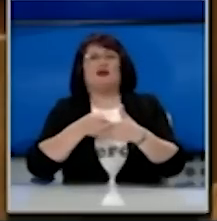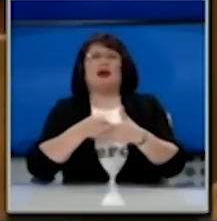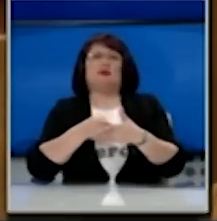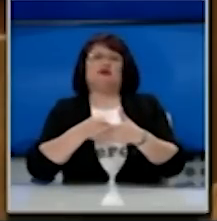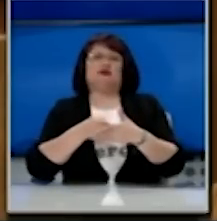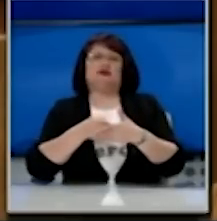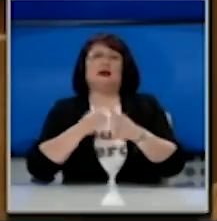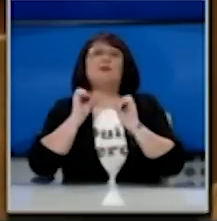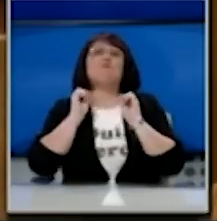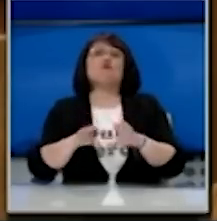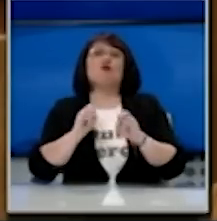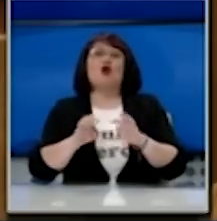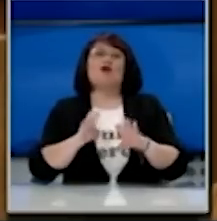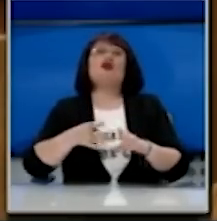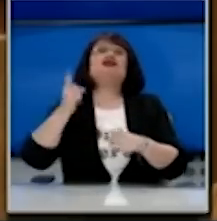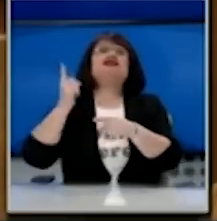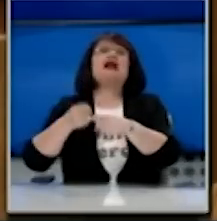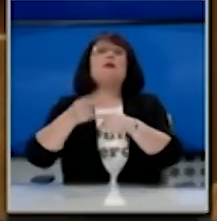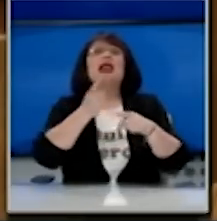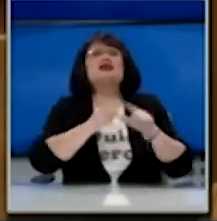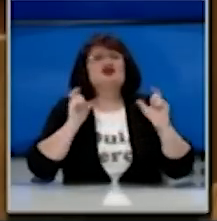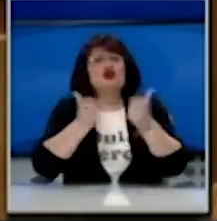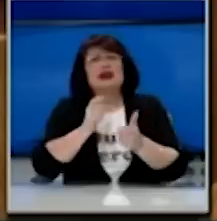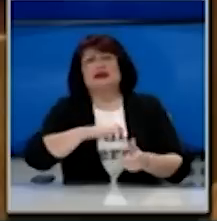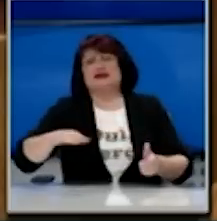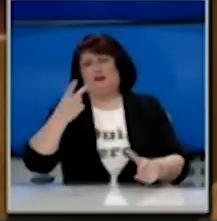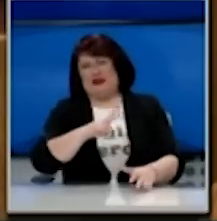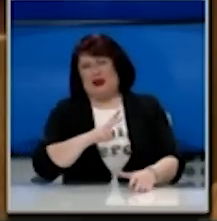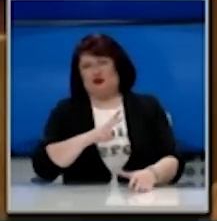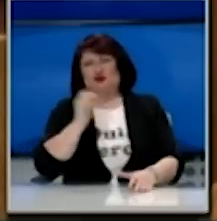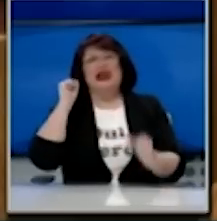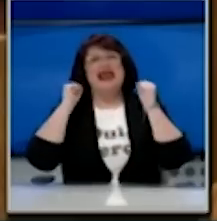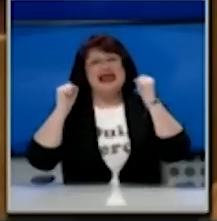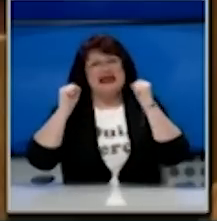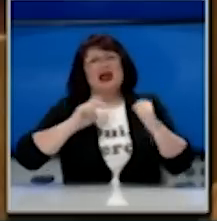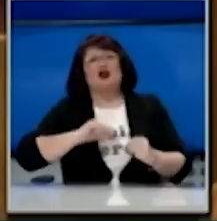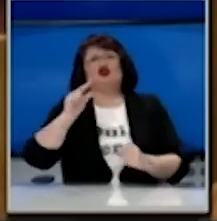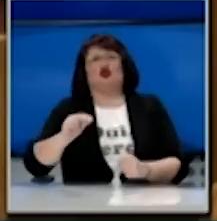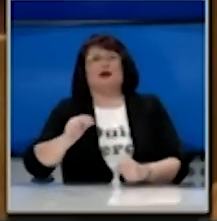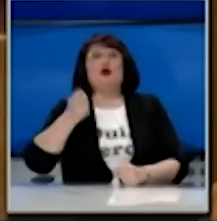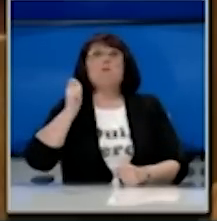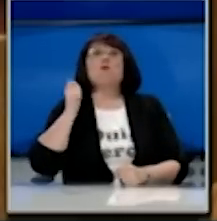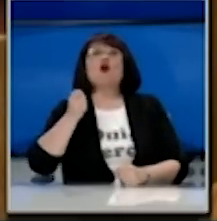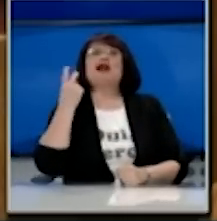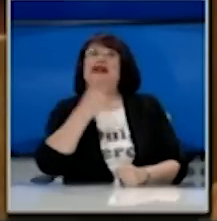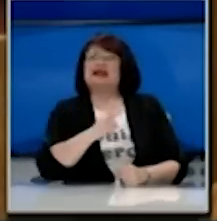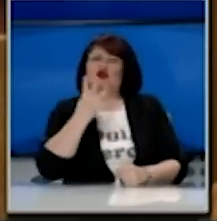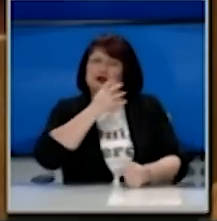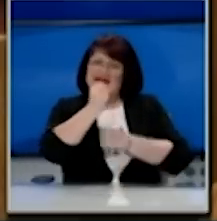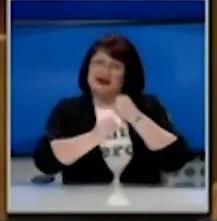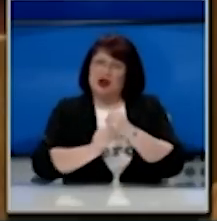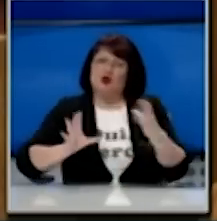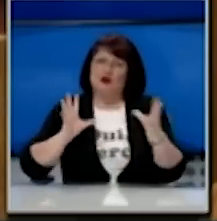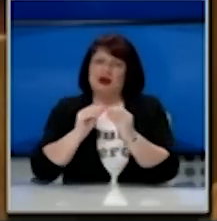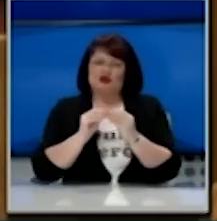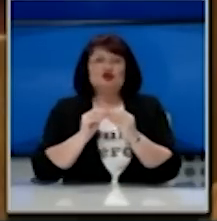στη μόρφωση των παιδιών της λαϊκής οικογένειας. Το ίδιο και στην υγεία, όπου η πολιτική σας για τη νέα τετραετία